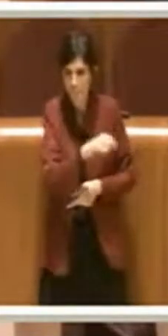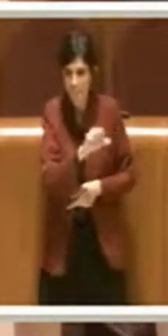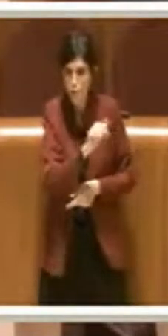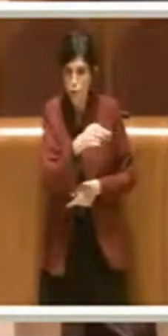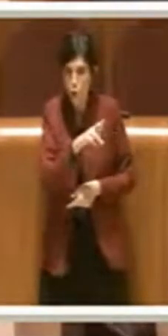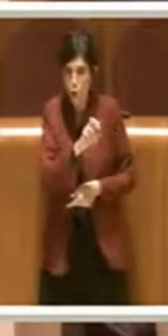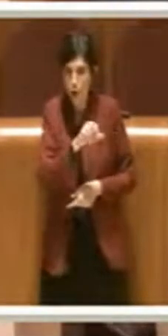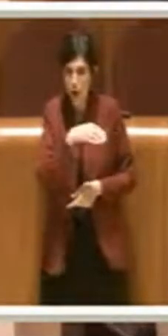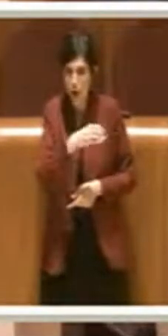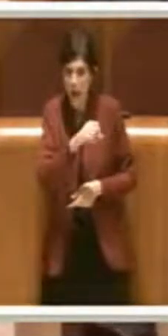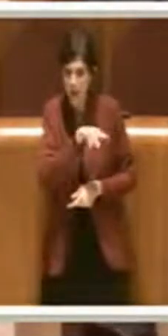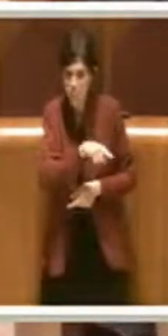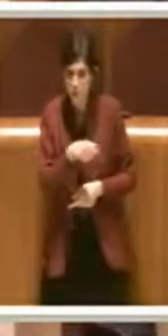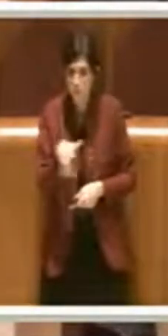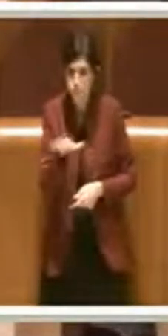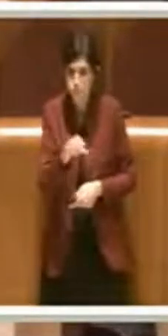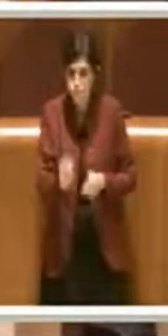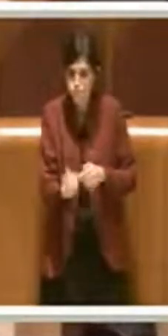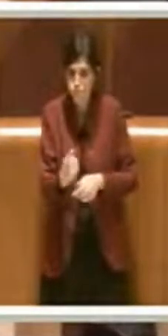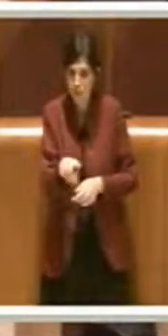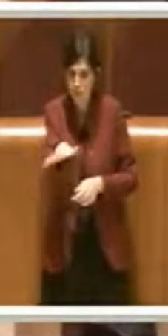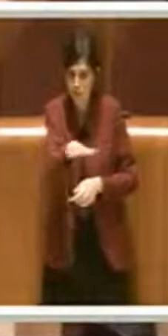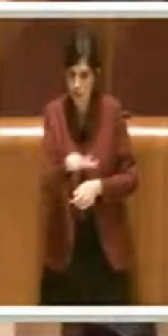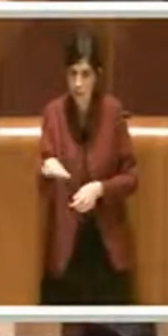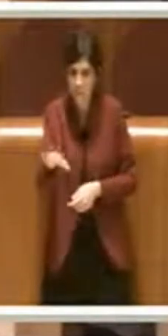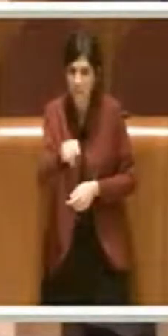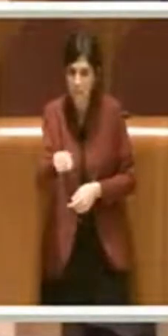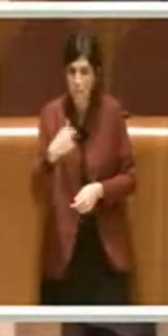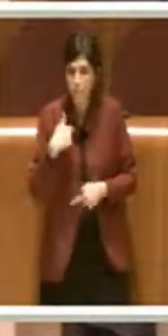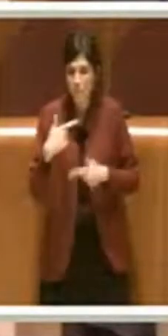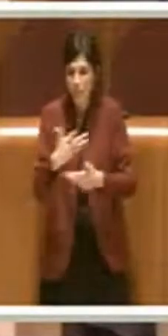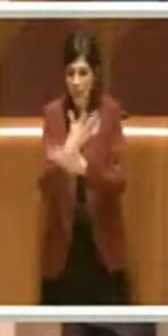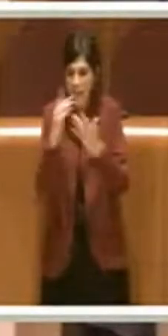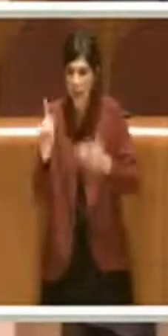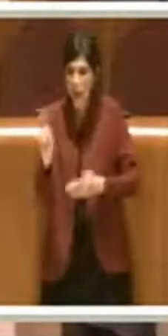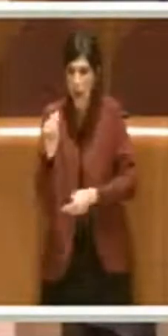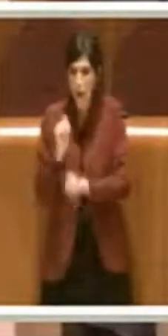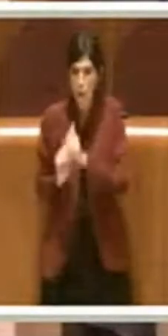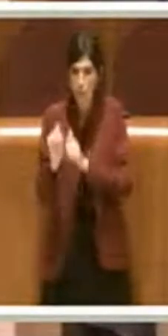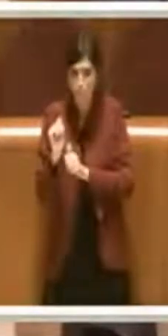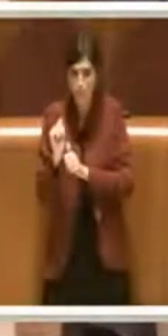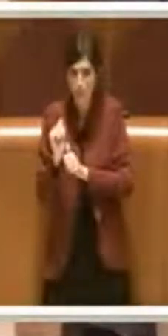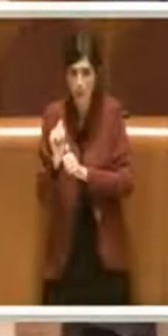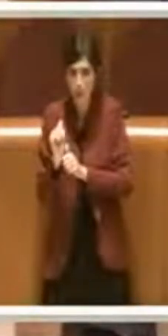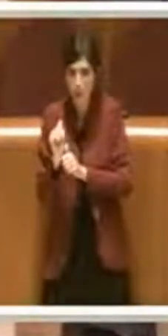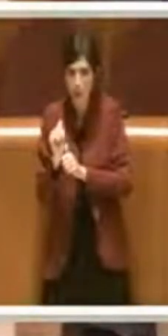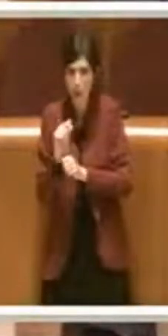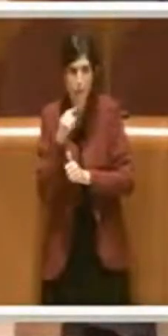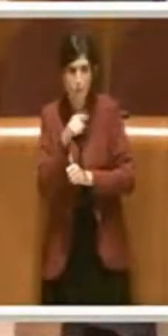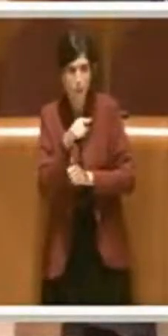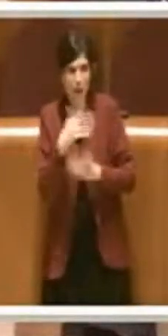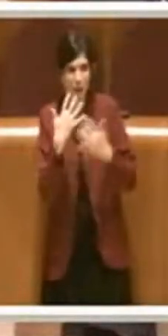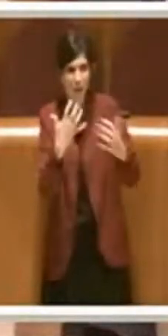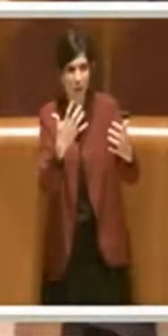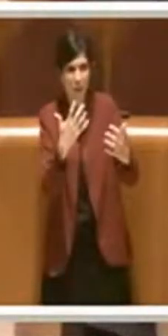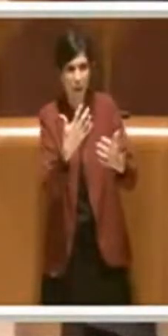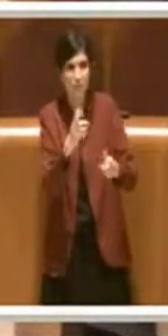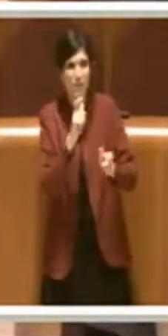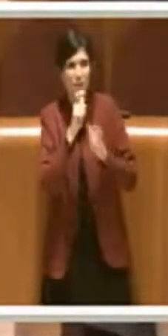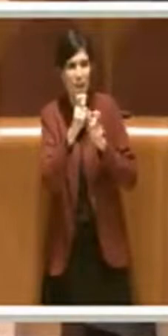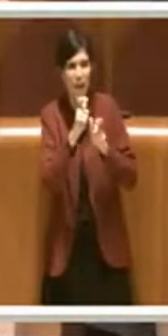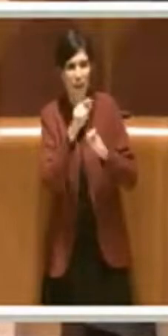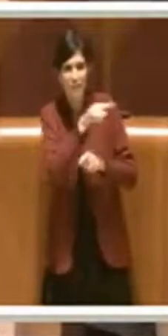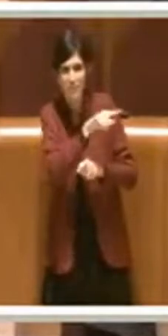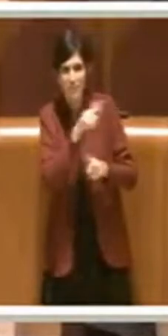che forse non ho chiarito bene prima anche che io prevengo. Consigliera